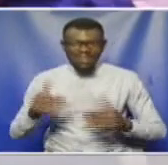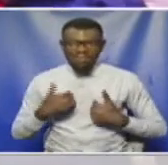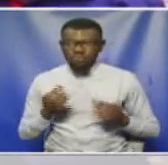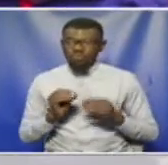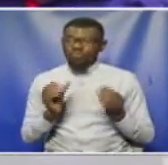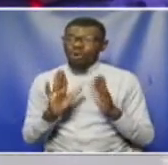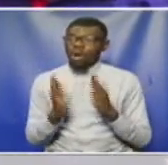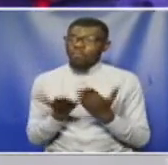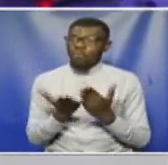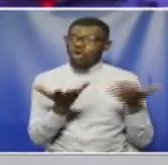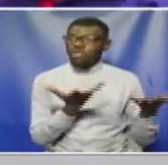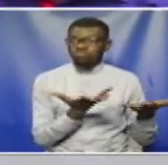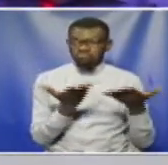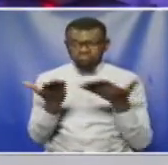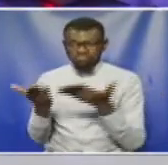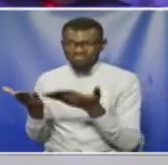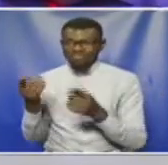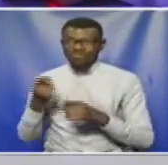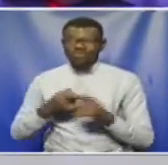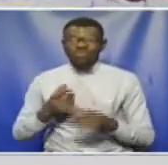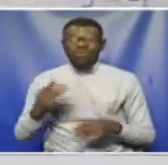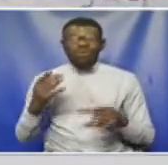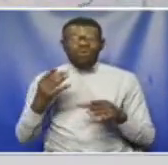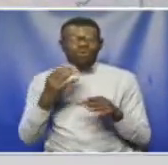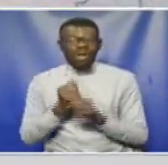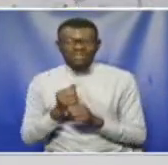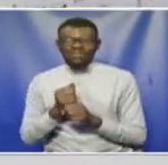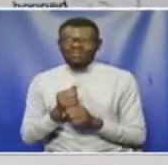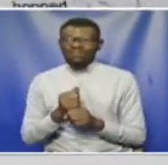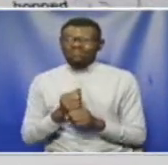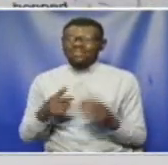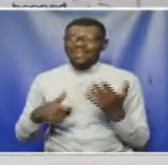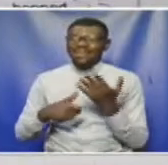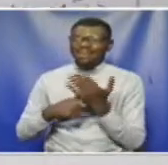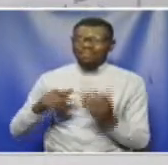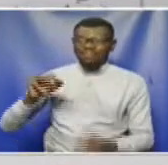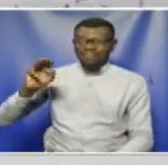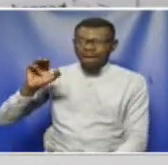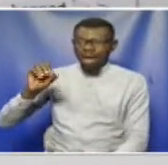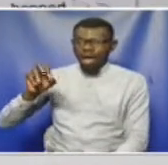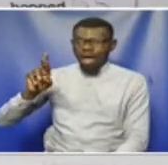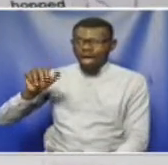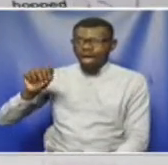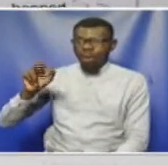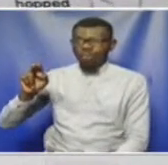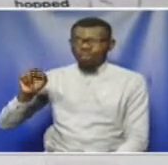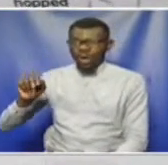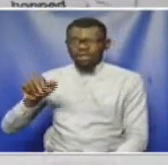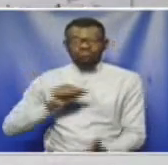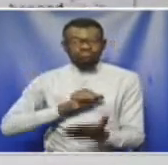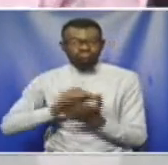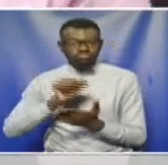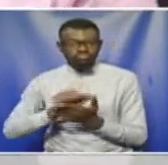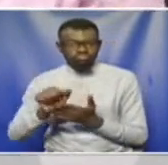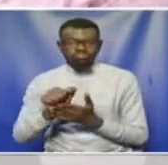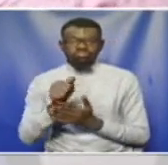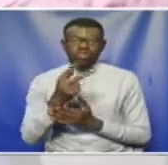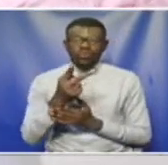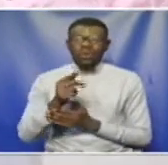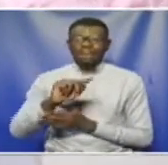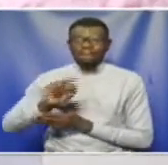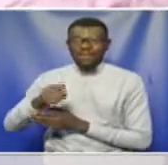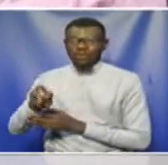vifaa hivyo vya masomo ulitoka kwa shirika la uchapishaji vitabu la Moran Publishers na viligharimu zaidi ya shilingi milioni 2.